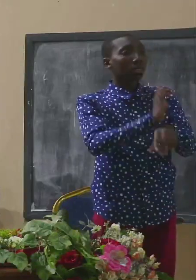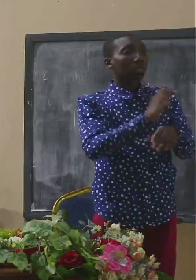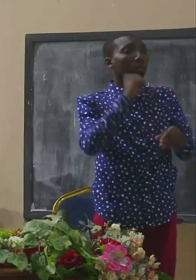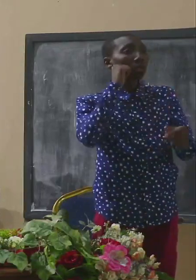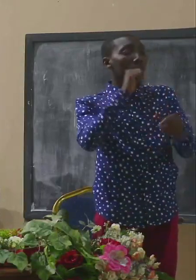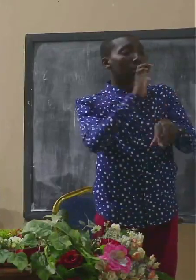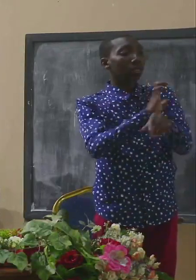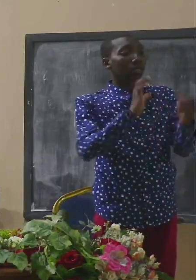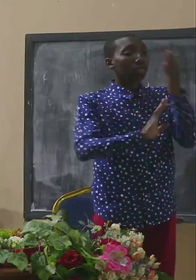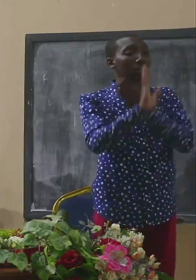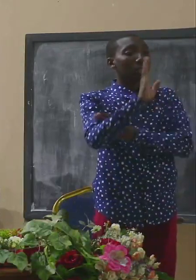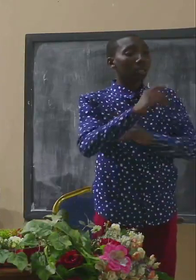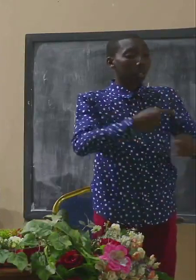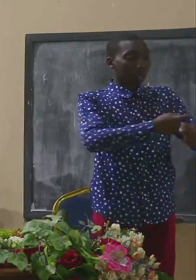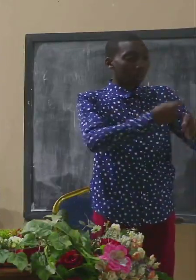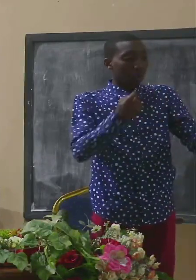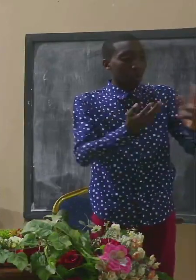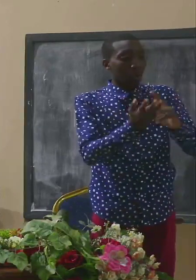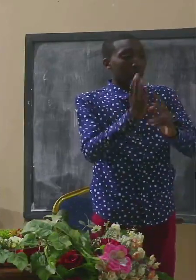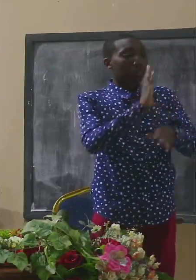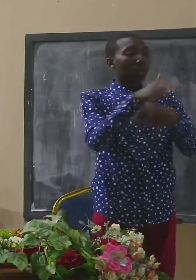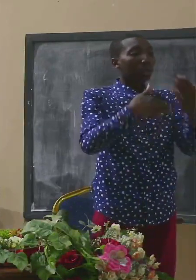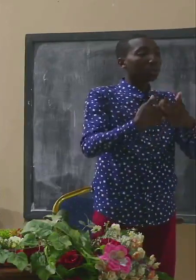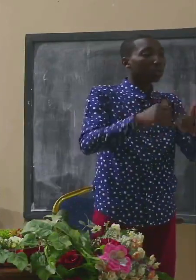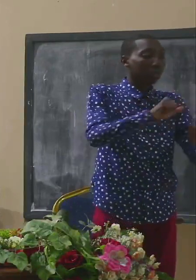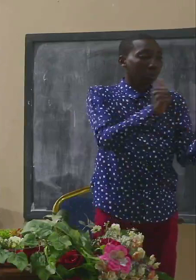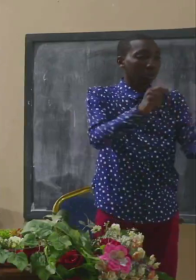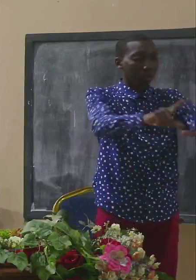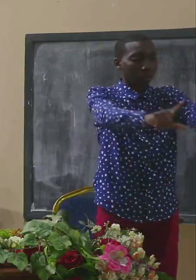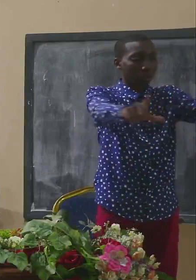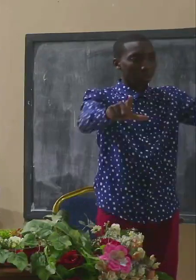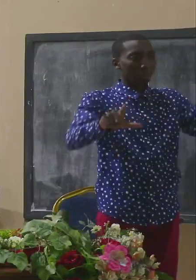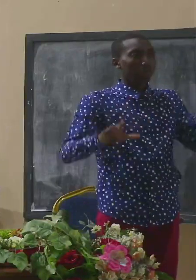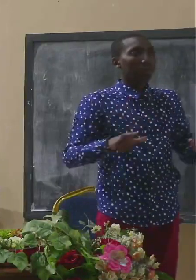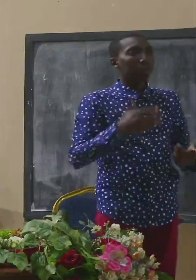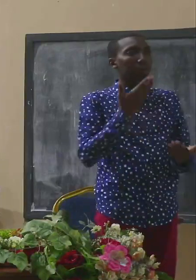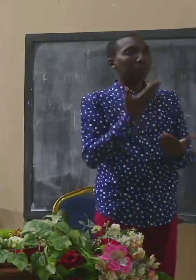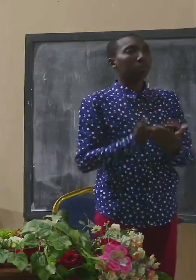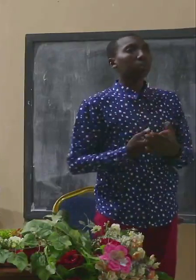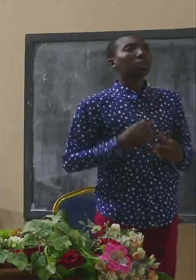huko na huko huko na huko. L'épouse vient de par-ci par-là.